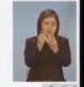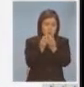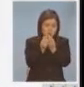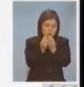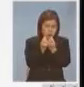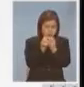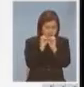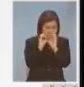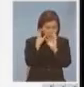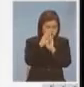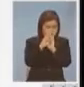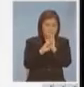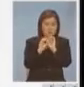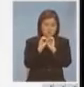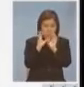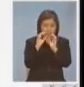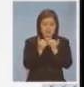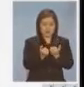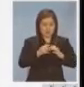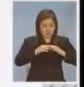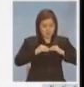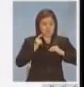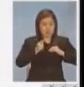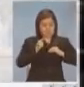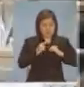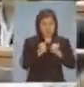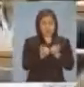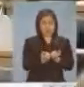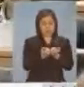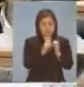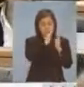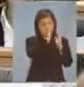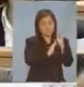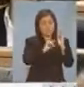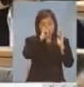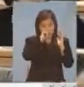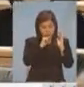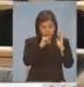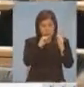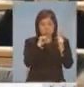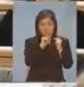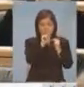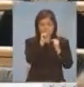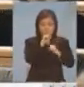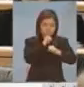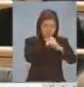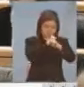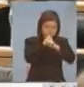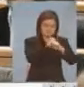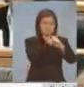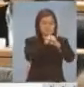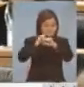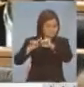ที่ค่อนข้างชัดเจนนะคะเราต้องยอมรับความเป็นจริงอย่างหนึ่งค่ะท่านประธานว่าประเทศไทยนั้นถือได้ว่าเป็นประเทศที่มีศักยภาพสูงม